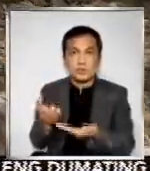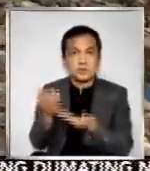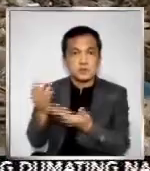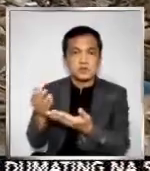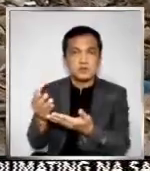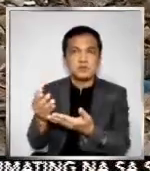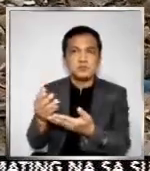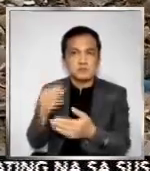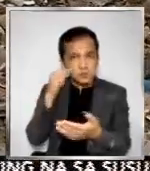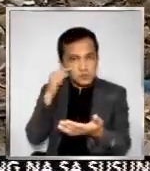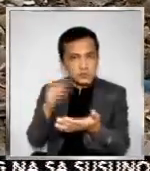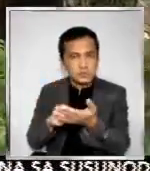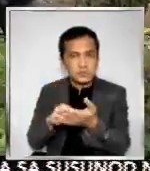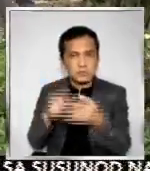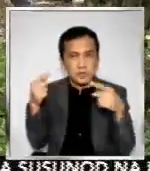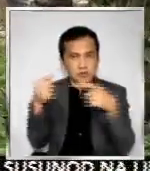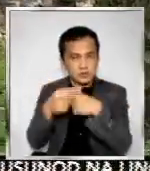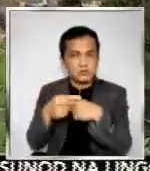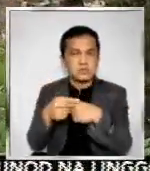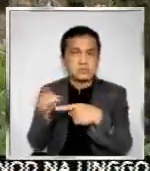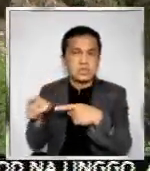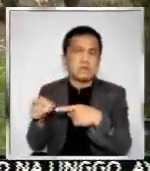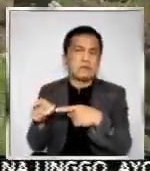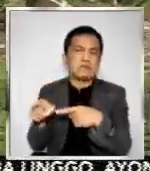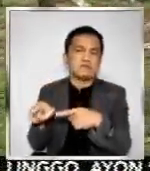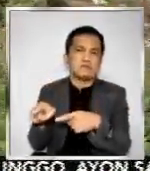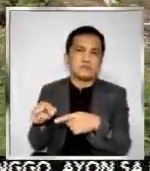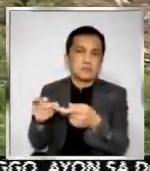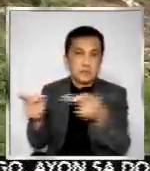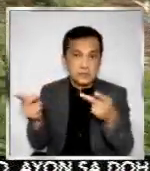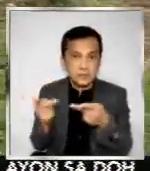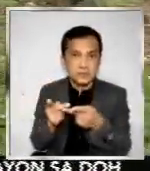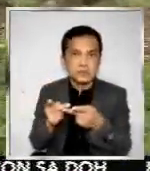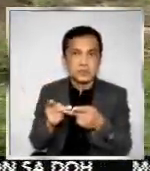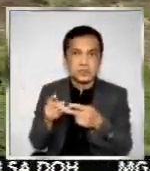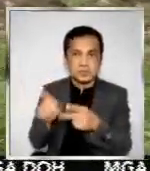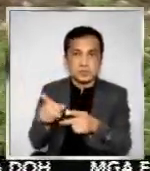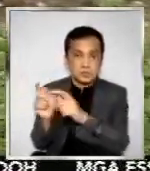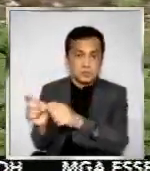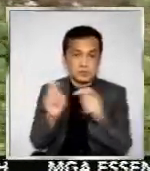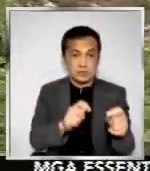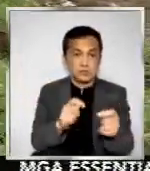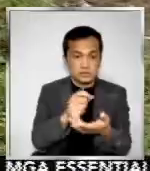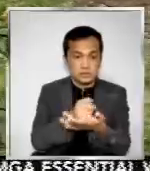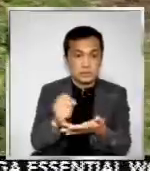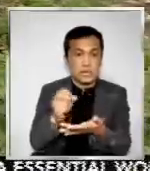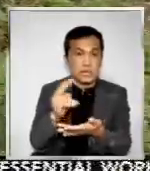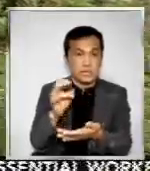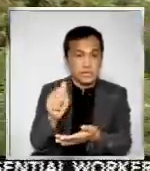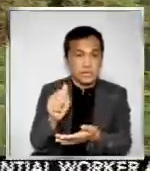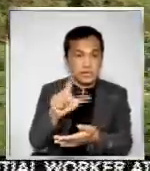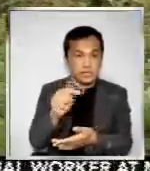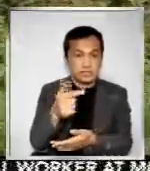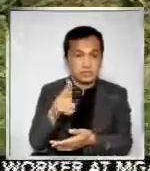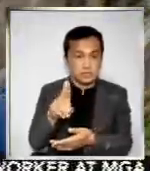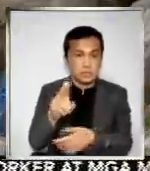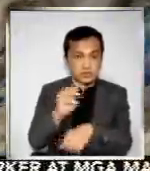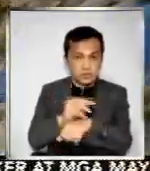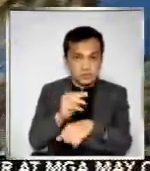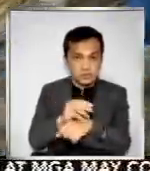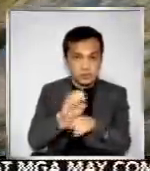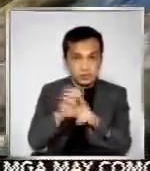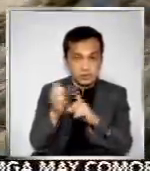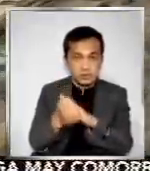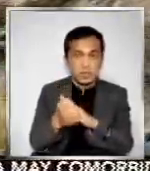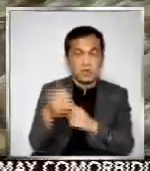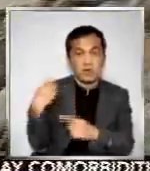laban sa pasilidad na ito. Pero nung lumipas sa Santa Ana LGU bilang Municipal Environmental and Natural Resources Officer, wala